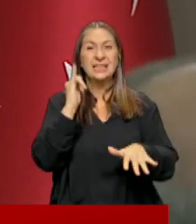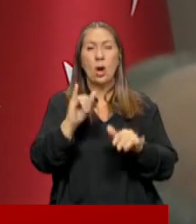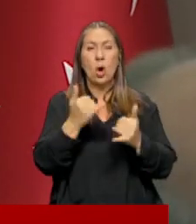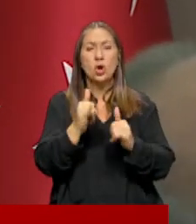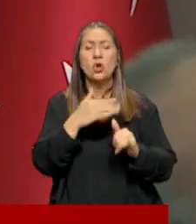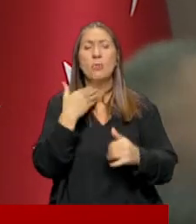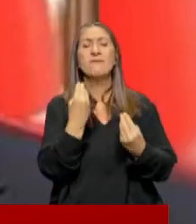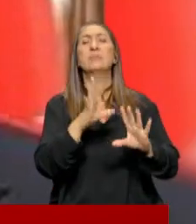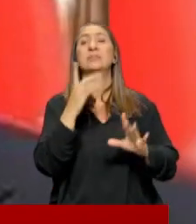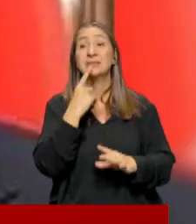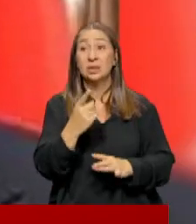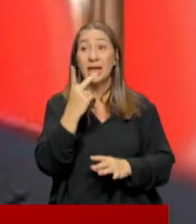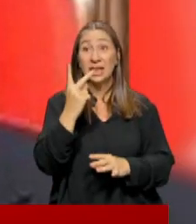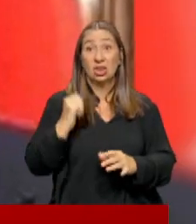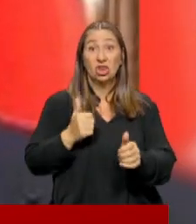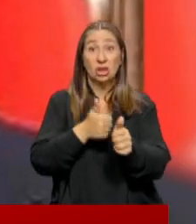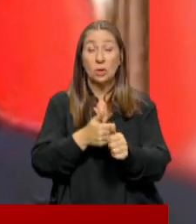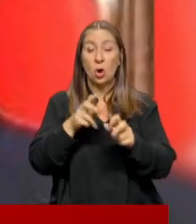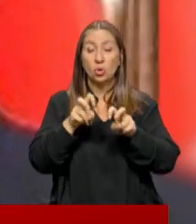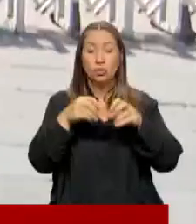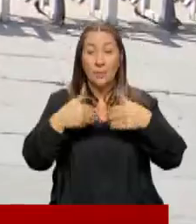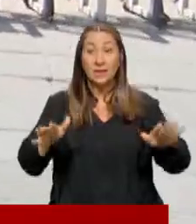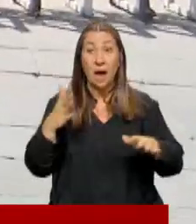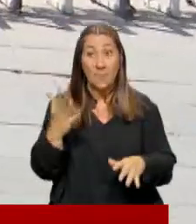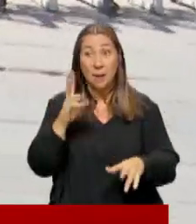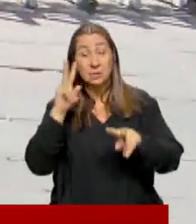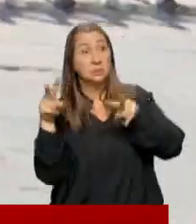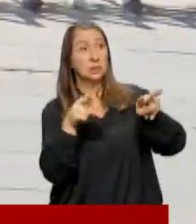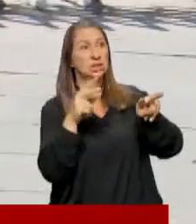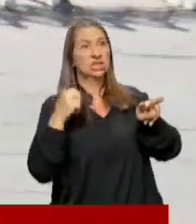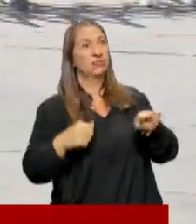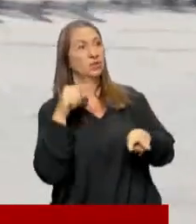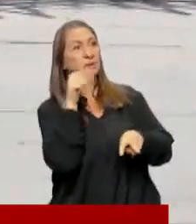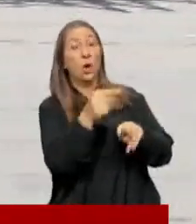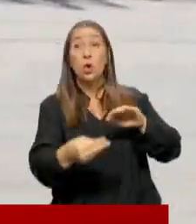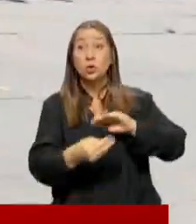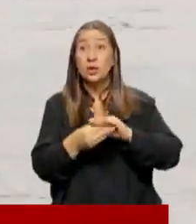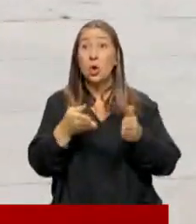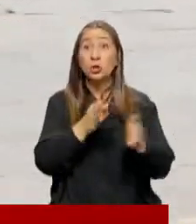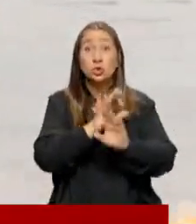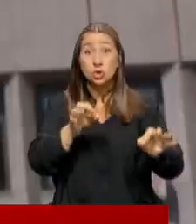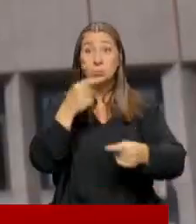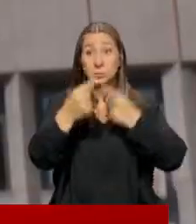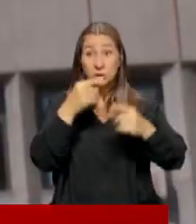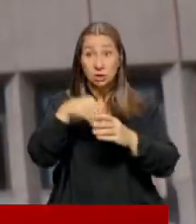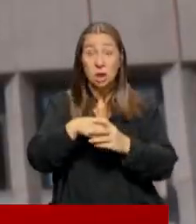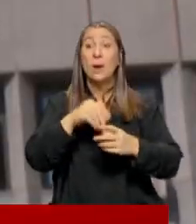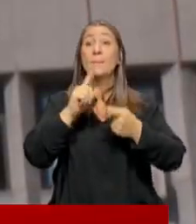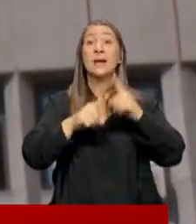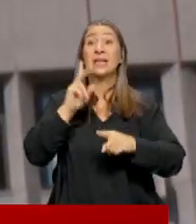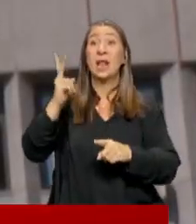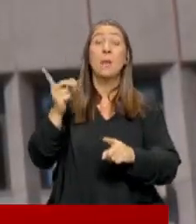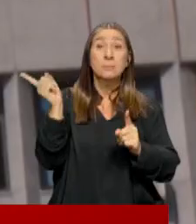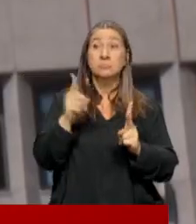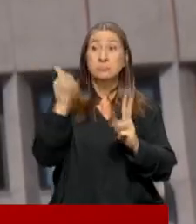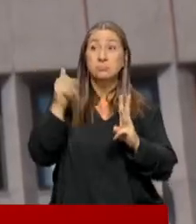kurban etmeyeceğiz demişti. İki danışmanı koltuğunu bıraktı ama gözler savcılıklarda. Rüşvet, yolsuzluk iddiaları için siyasi partilerin